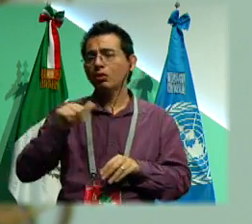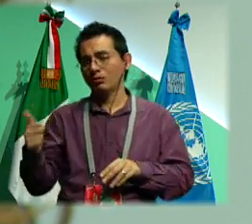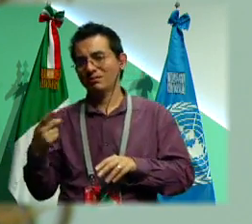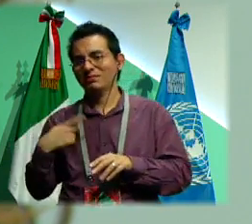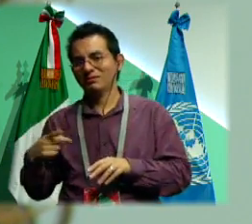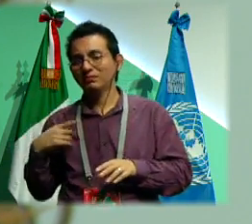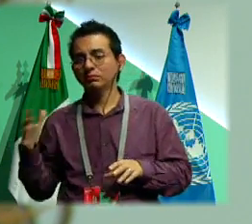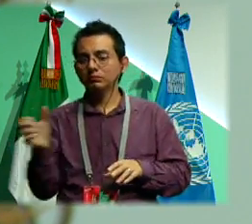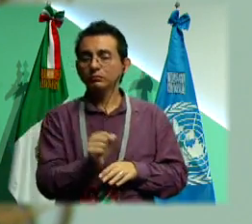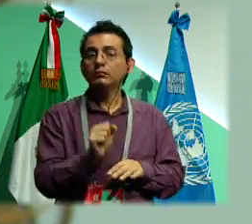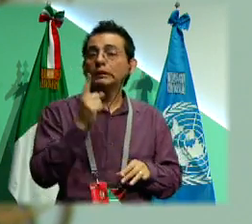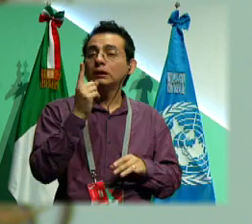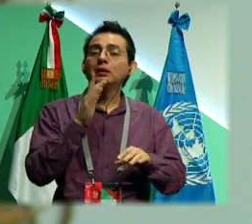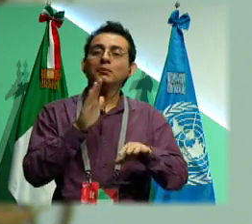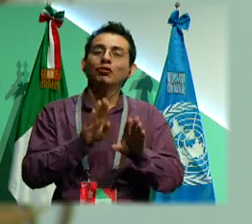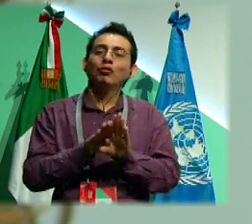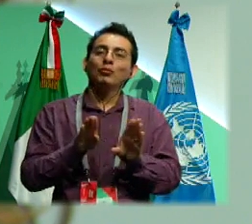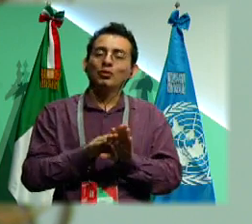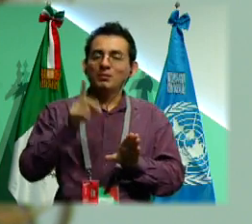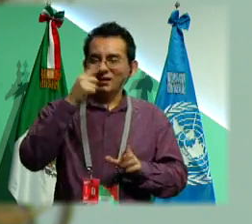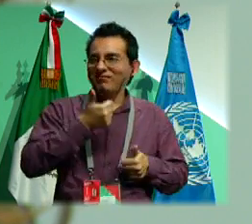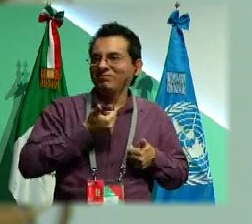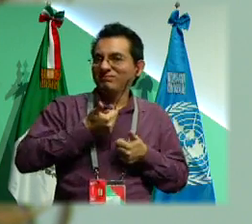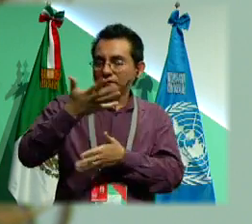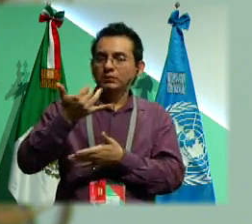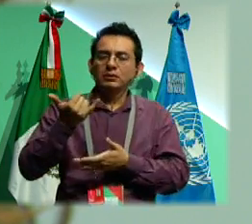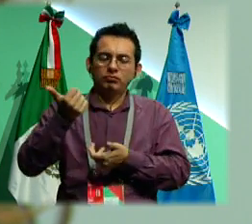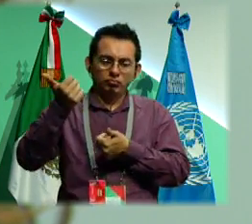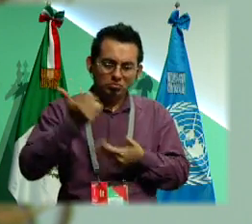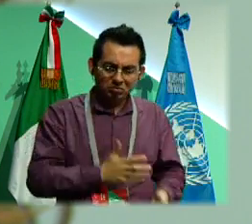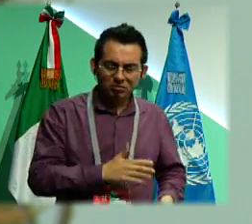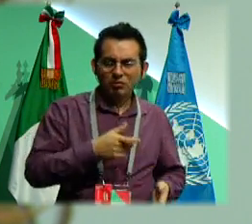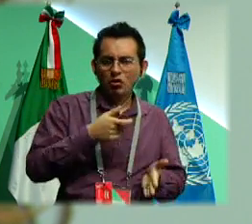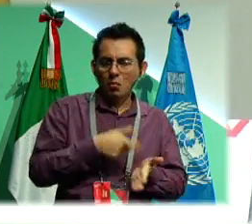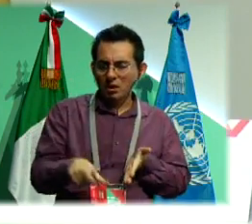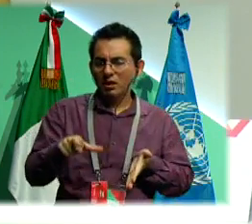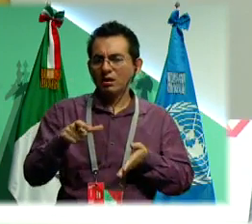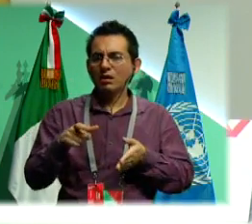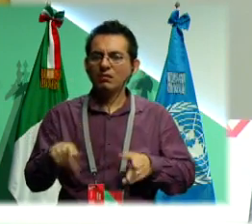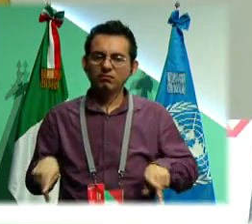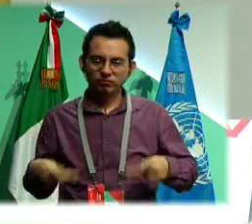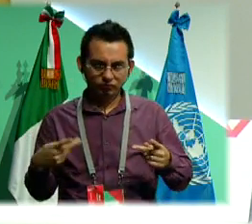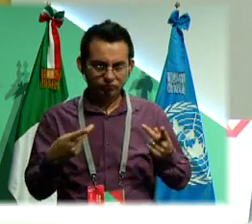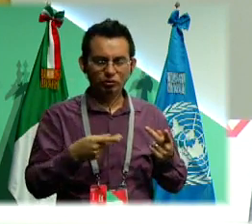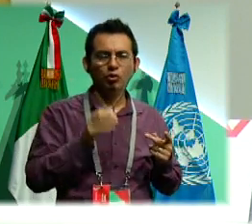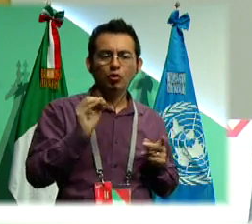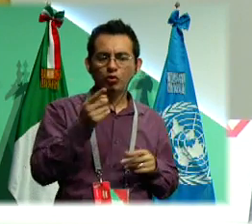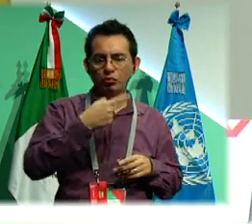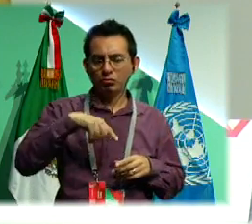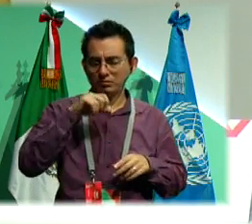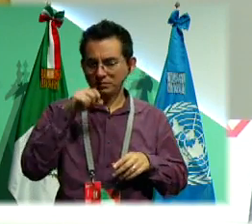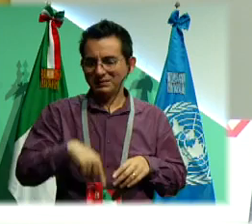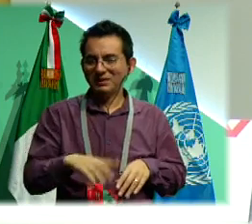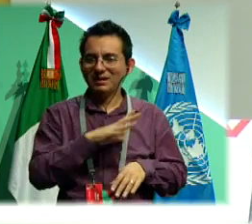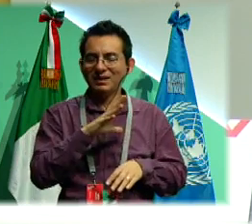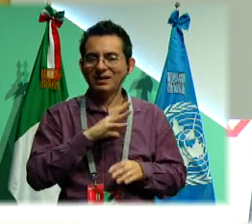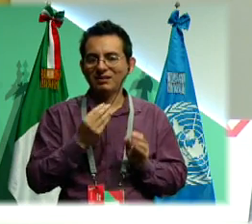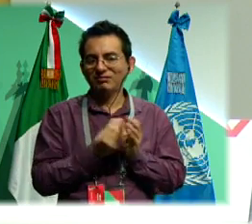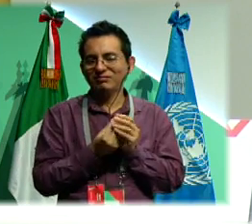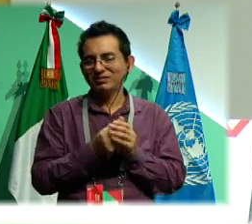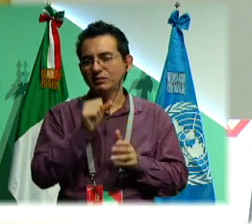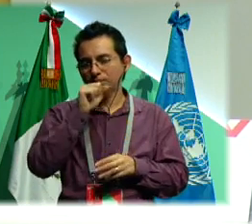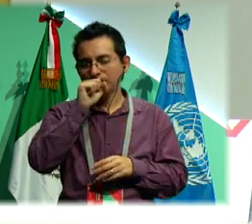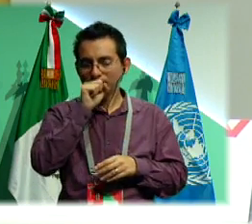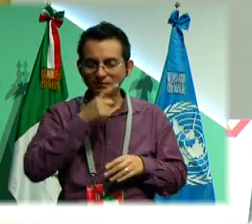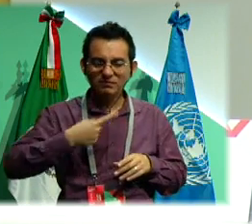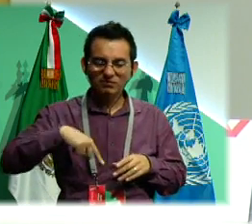de l'autre partie. C'est une condition pour l'importation, la distribution, la vente ou l'utilisation de produits